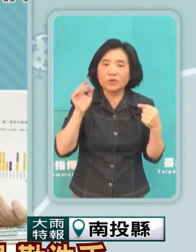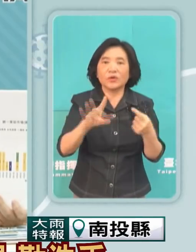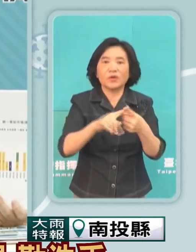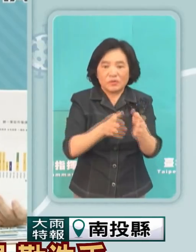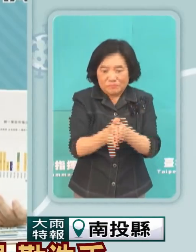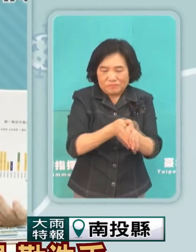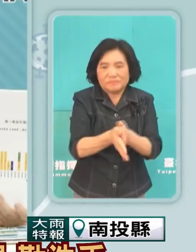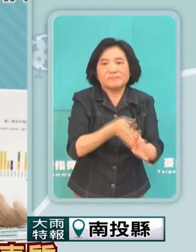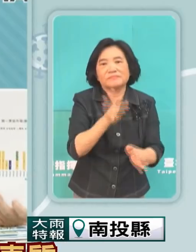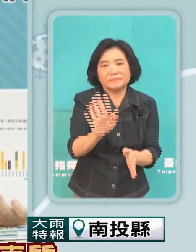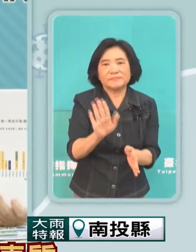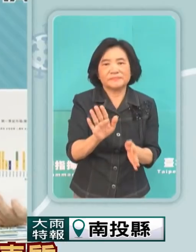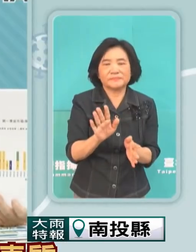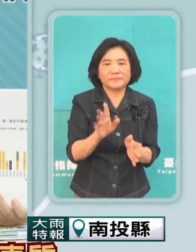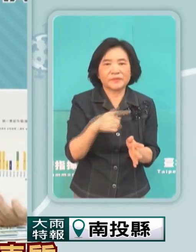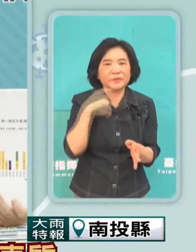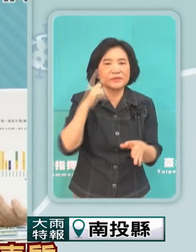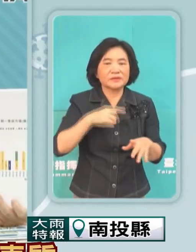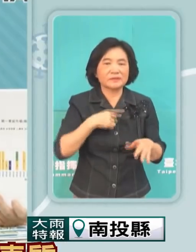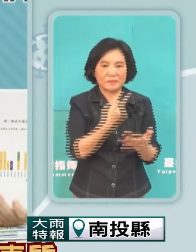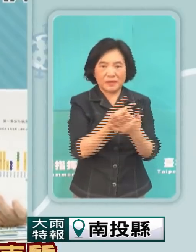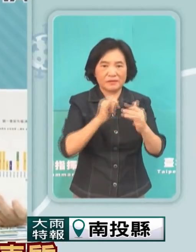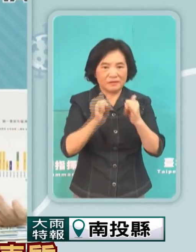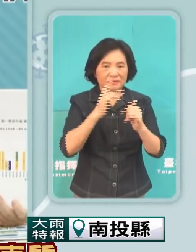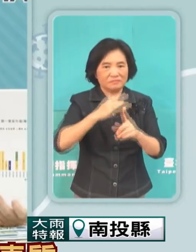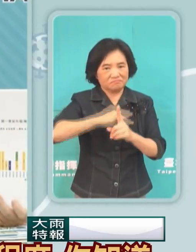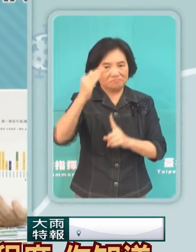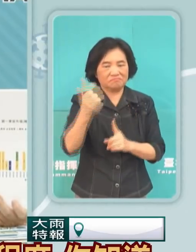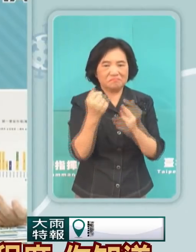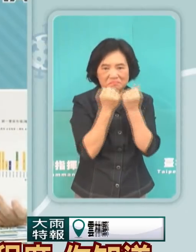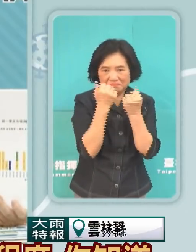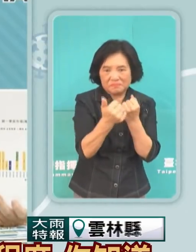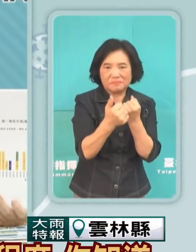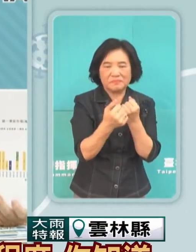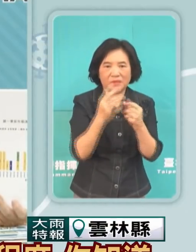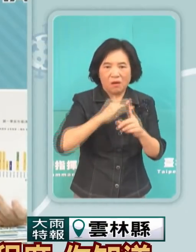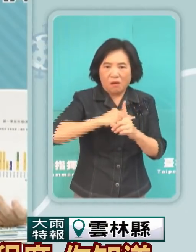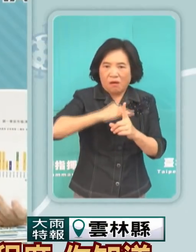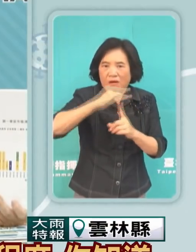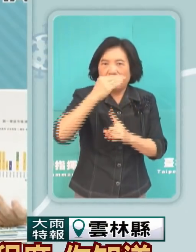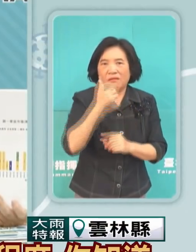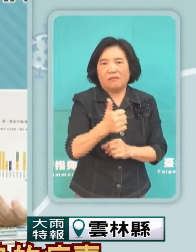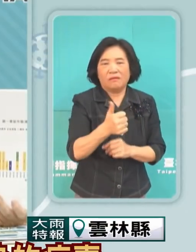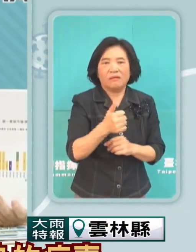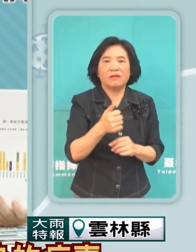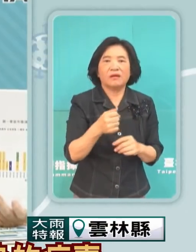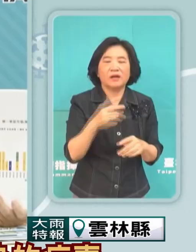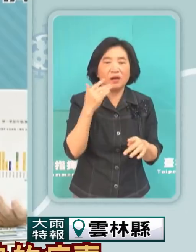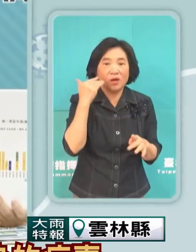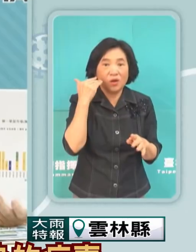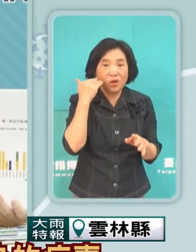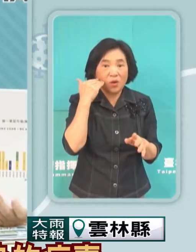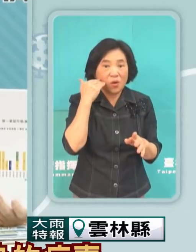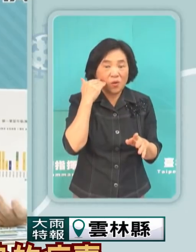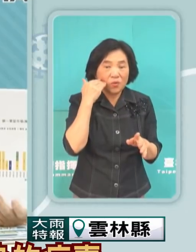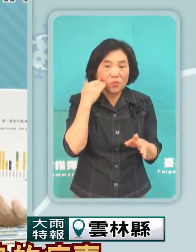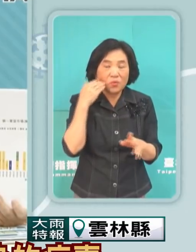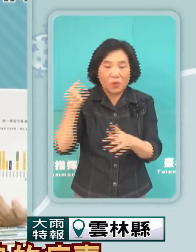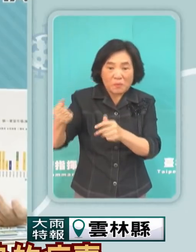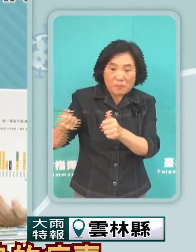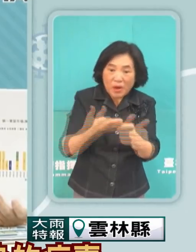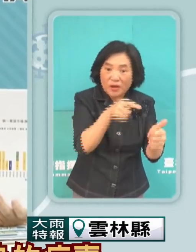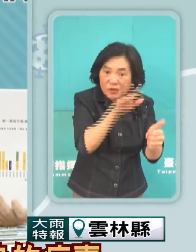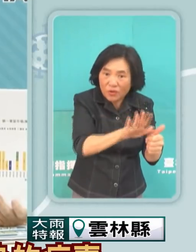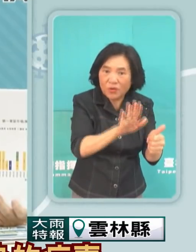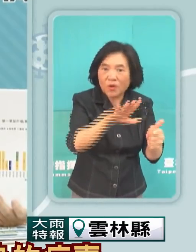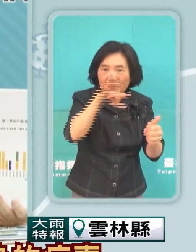的哈，勤洗手。其实就是我们国民素质呢，国民素质一定提高到一个程度，你知道哈？就算有那个很容易